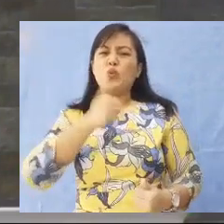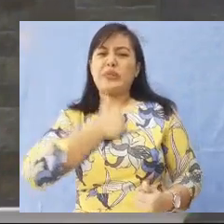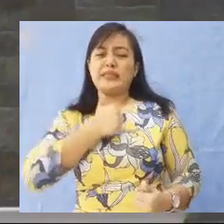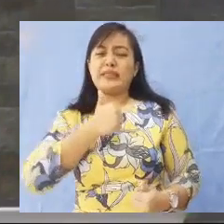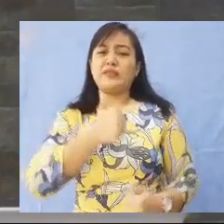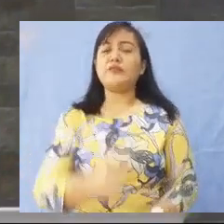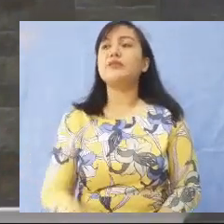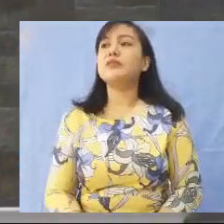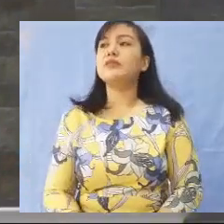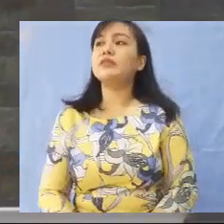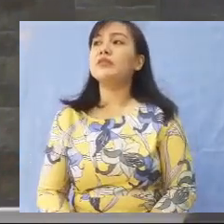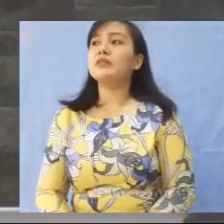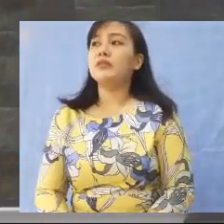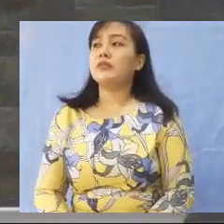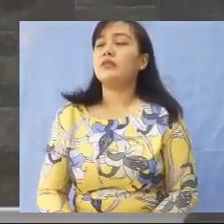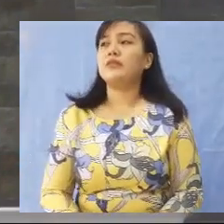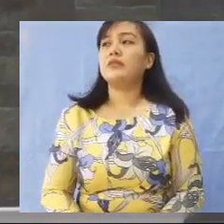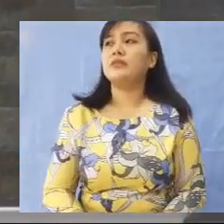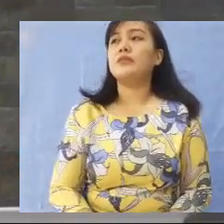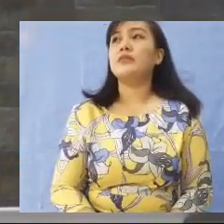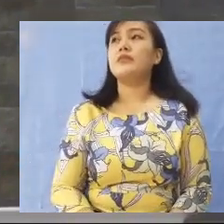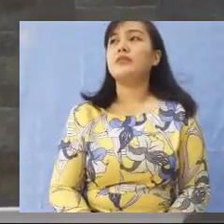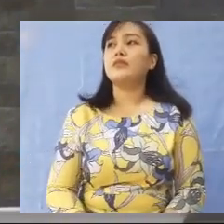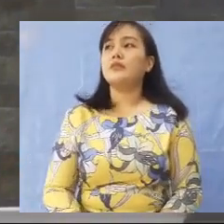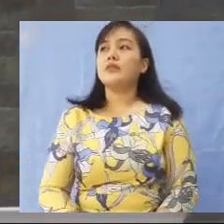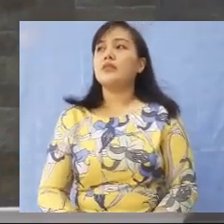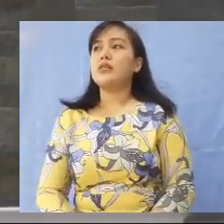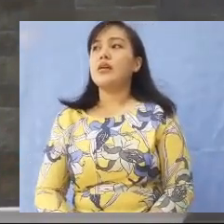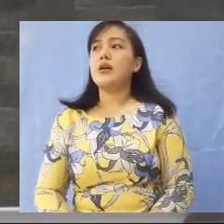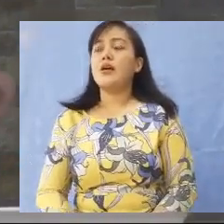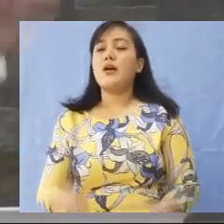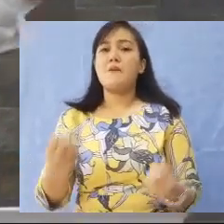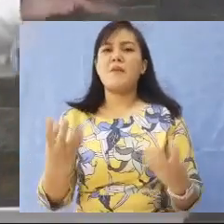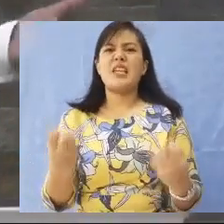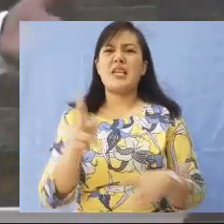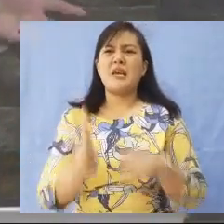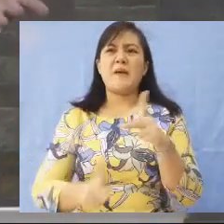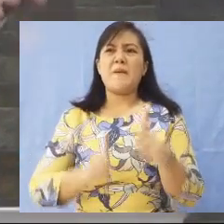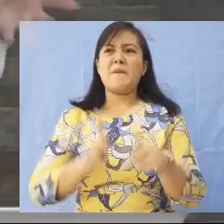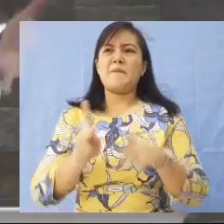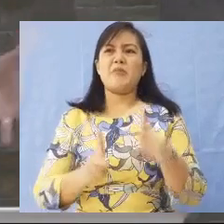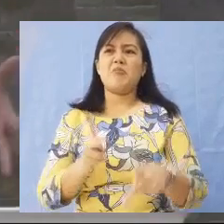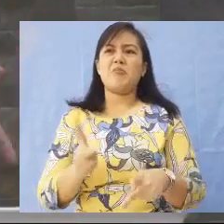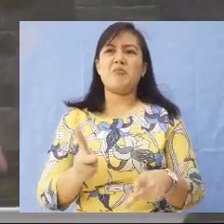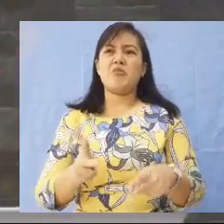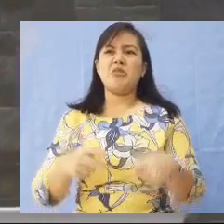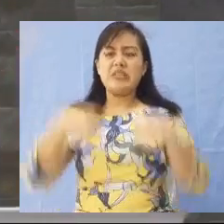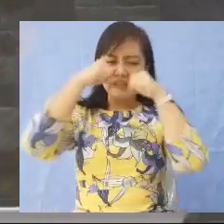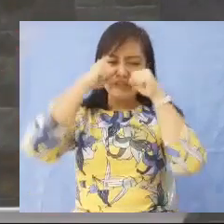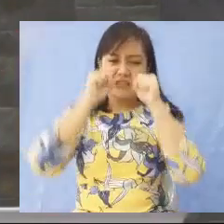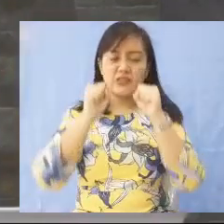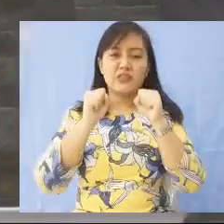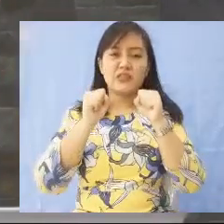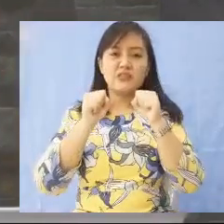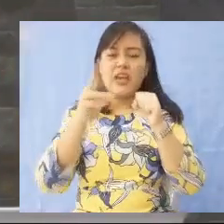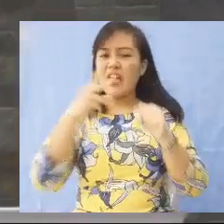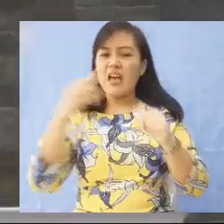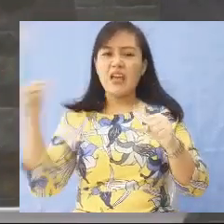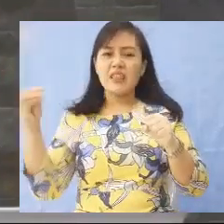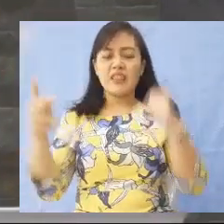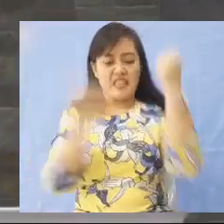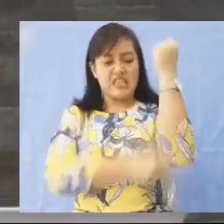yung mga taong nagbibigti. Dumadami na yung taong na nagpapakamatay. Bakit? Because of depression. Because of